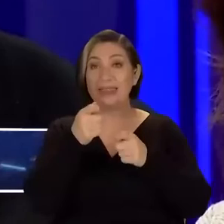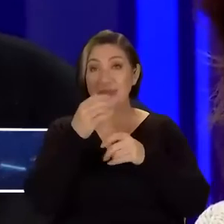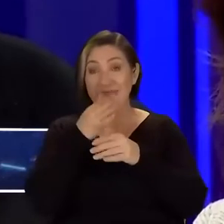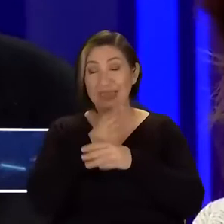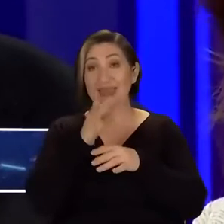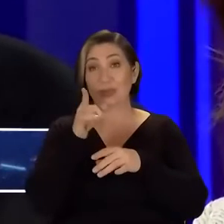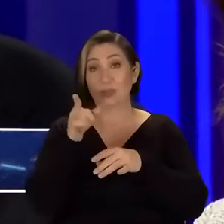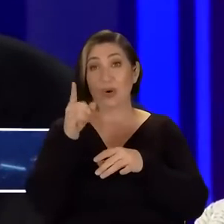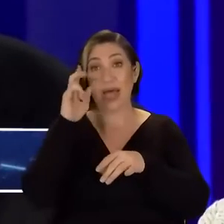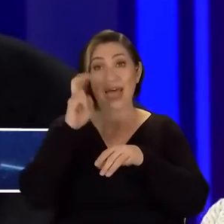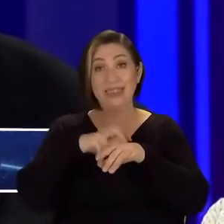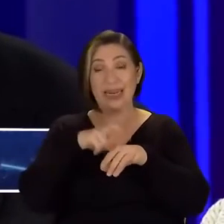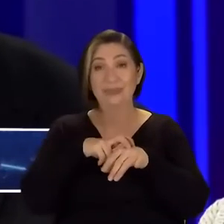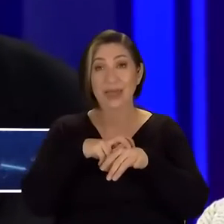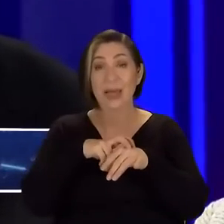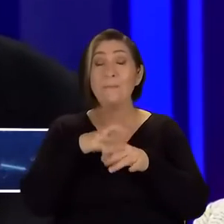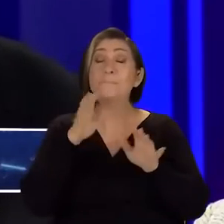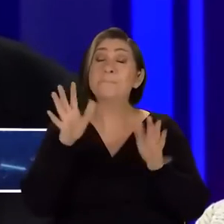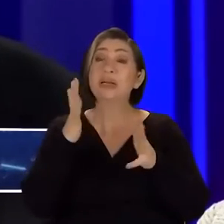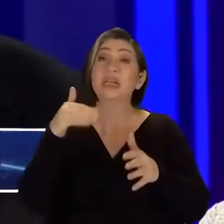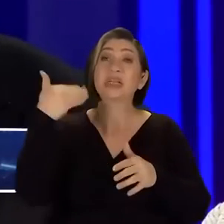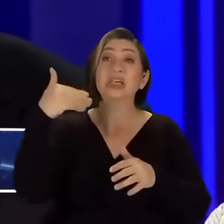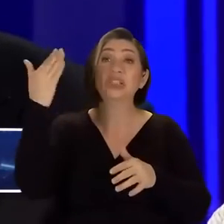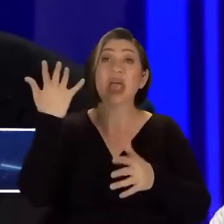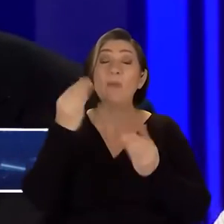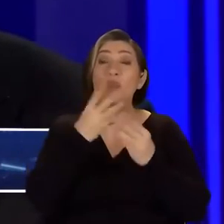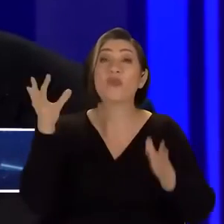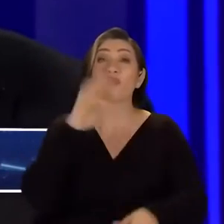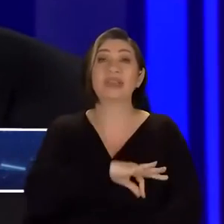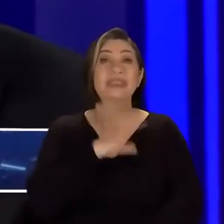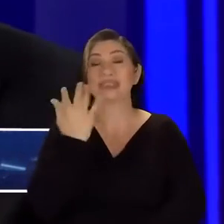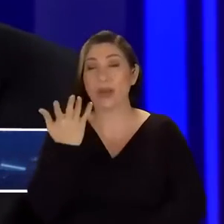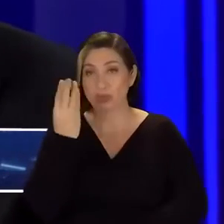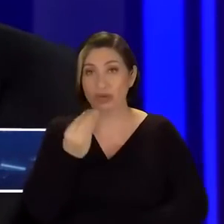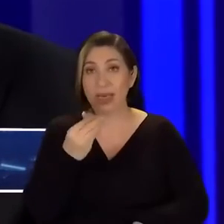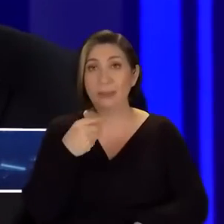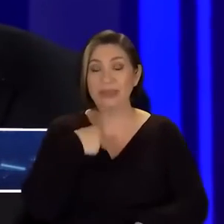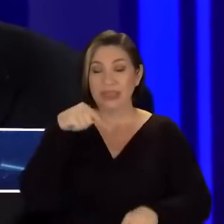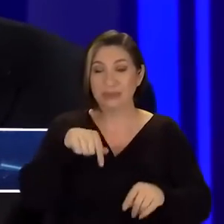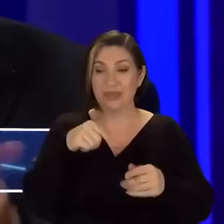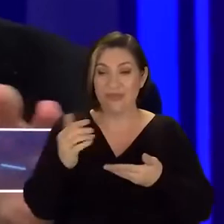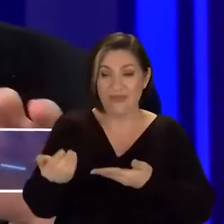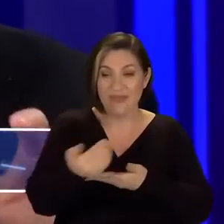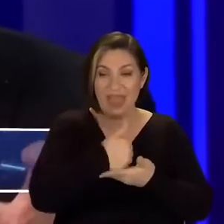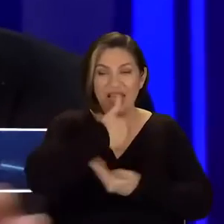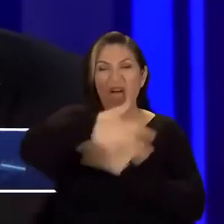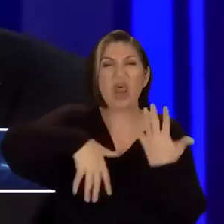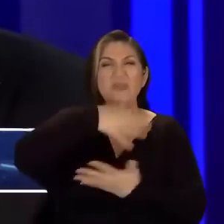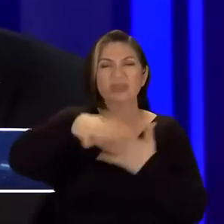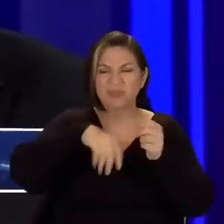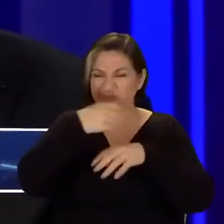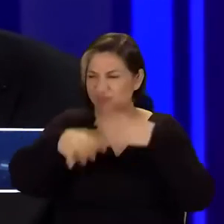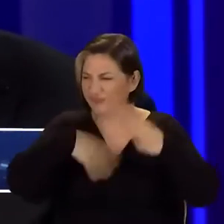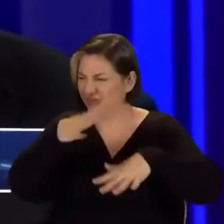gerçeği bize işte hatırlatma. Belki de gelecekteki en büyük faydaları da şu olacak. biz şimdi veriyi dağıtık kullandığımız